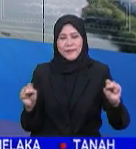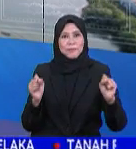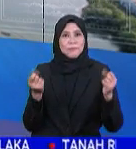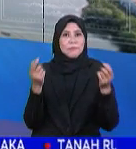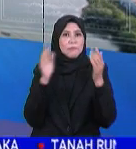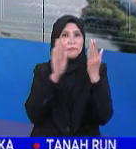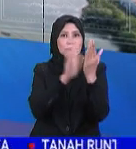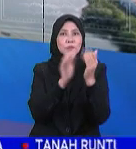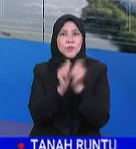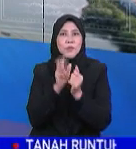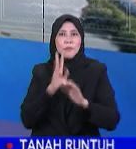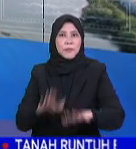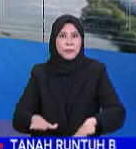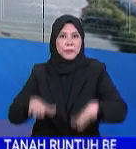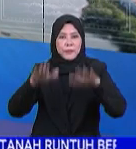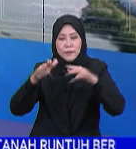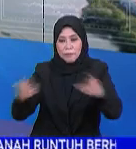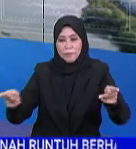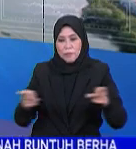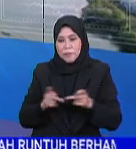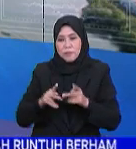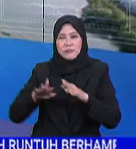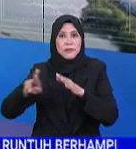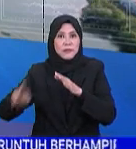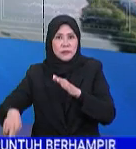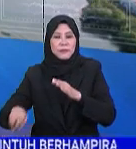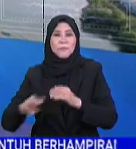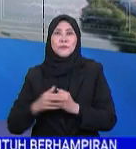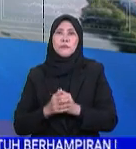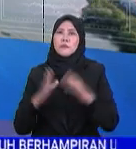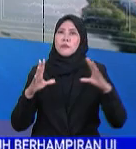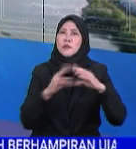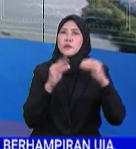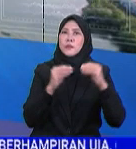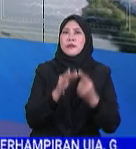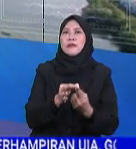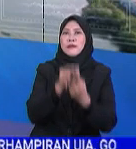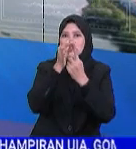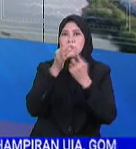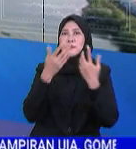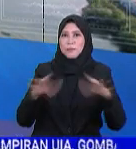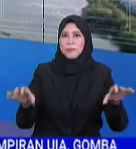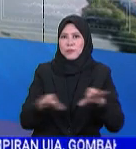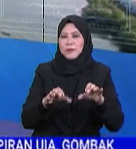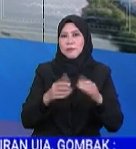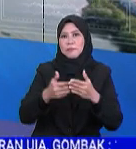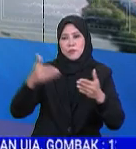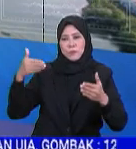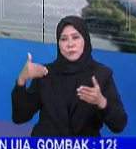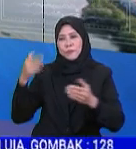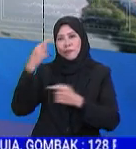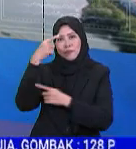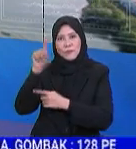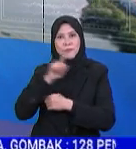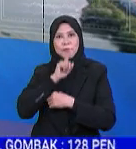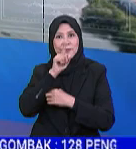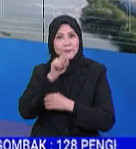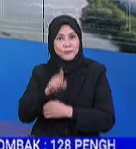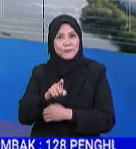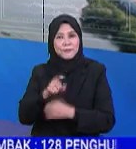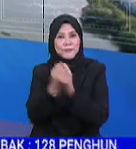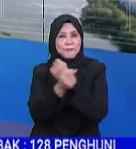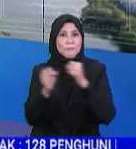kawasan berkedudukan rendah di daerah berkenaan satu masyarakat sudah dilaksanakan sebelum ini bagi memastikan